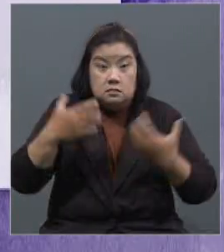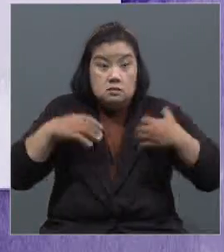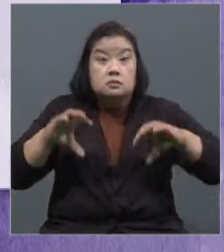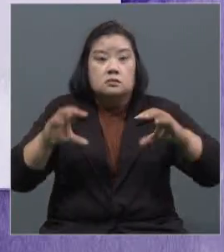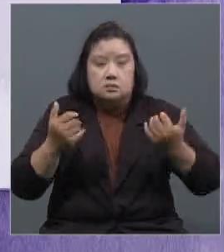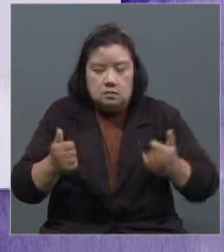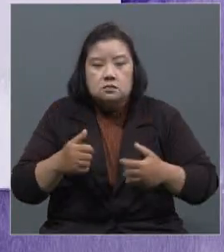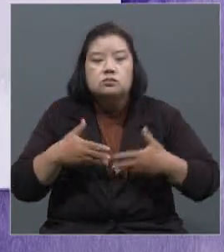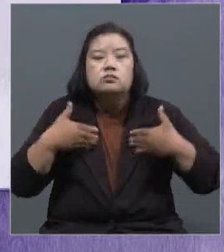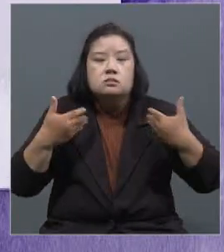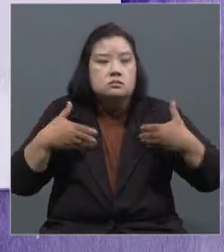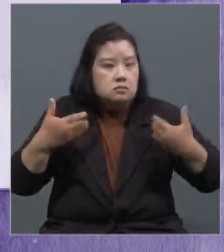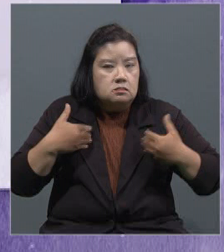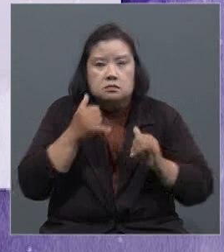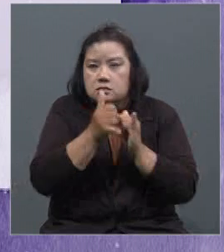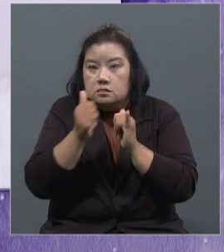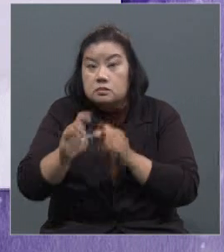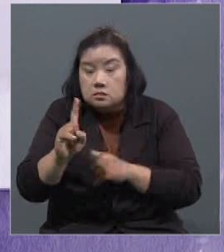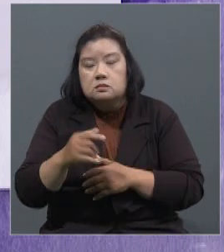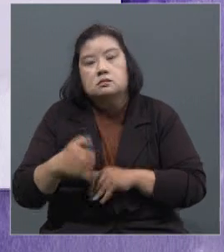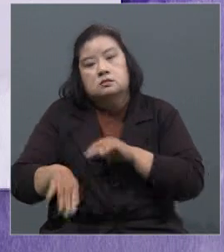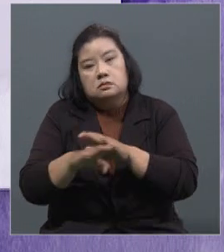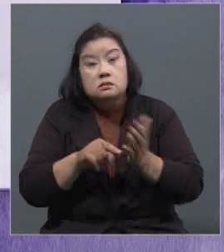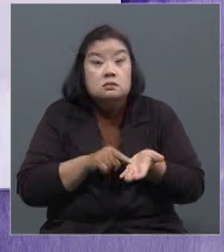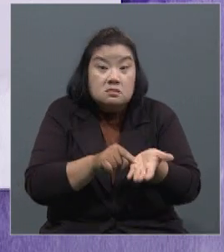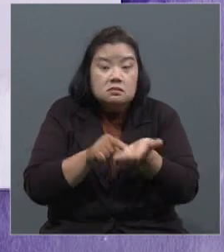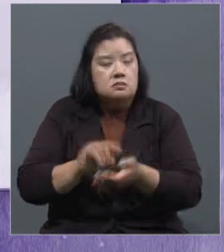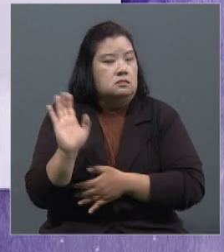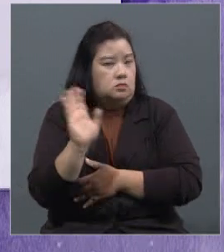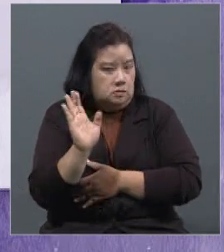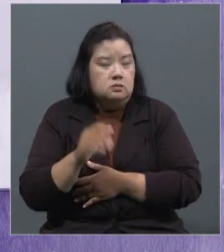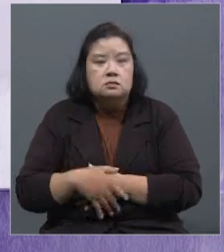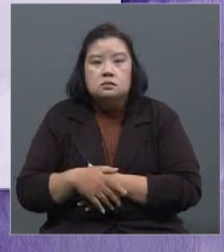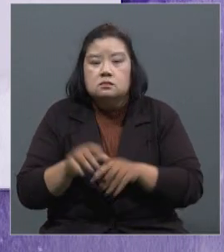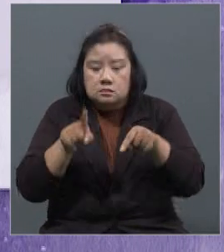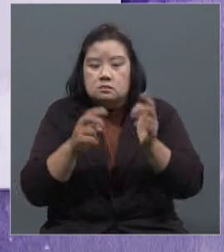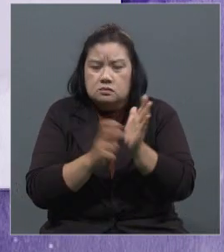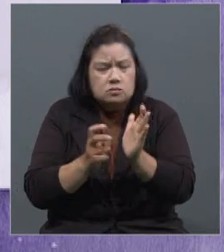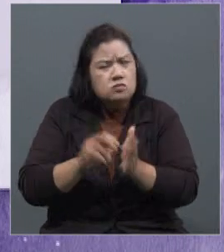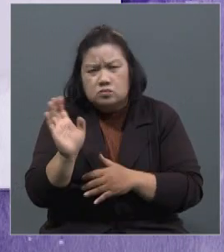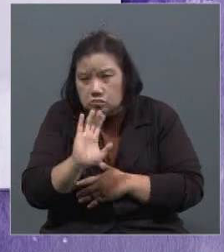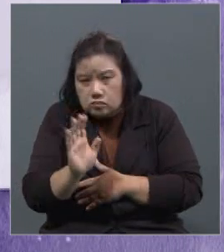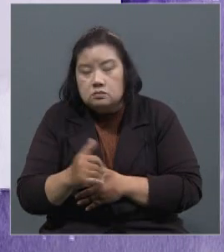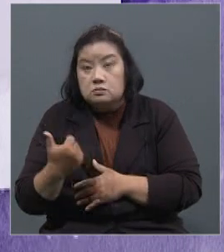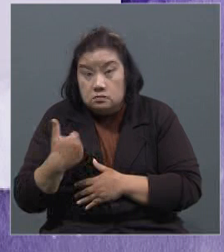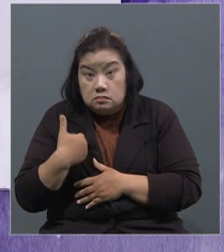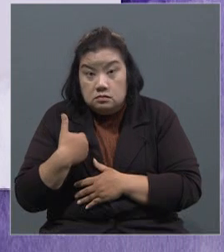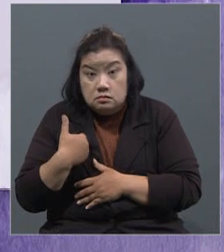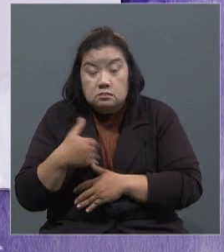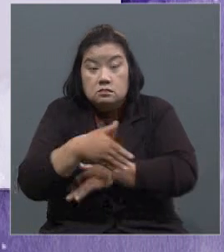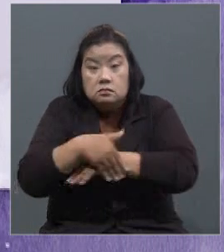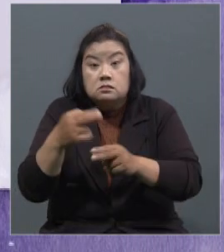สะดวกสบายมากยิ่งขึ้นไม่ต้องยื่นเอกสารนิติบุคคลหนังสือรับรองนิติบุคคลและบัญชีรายชื่อ